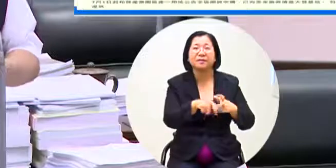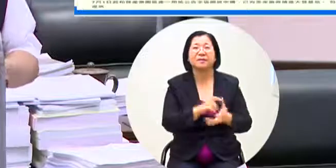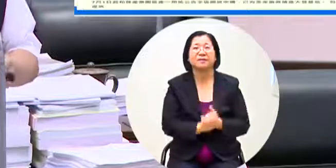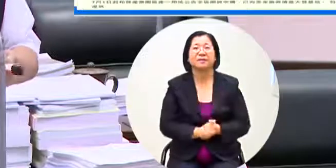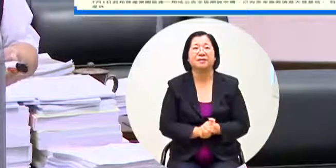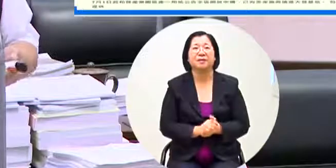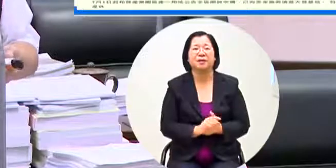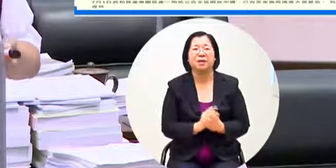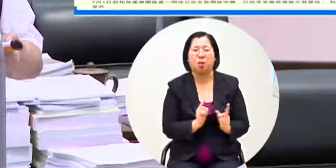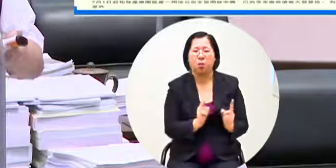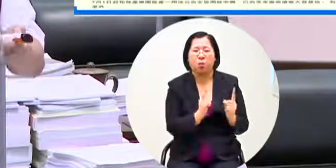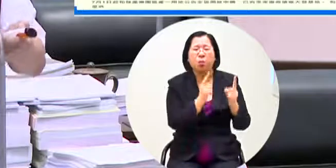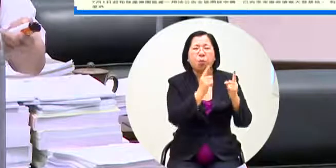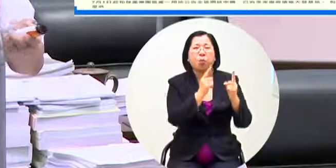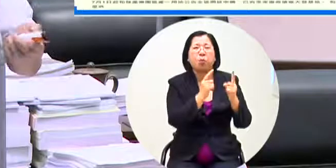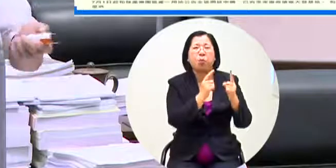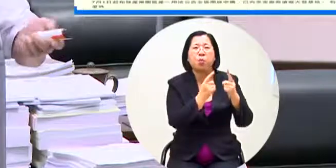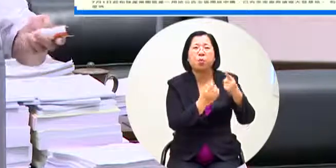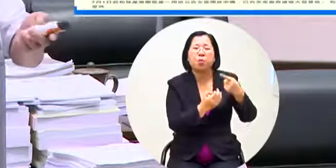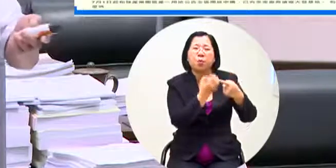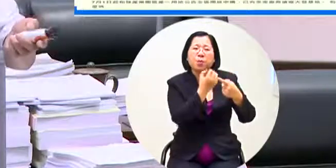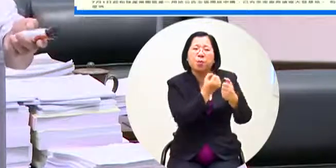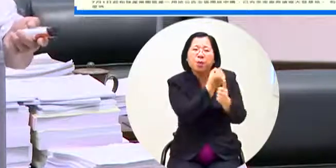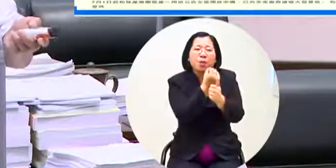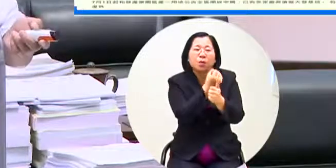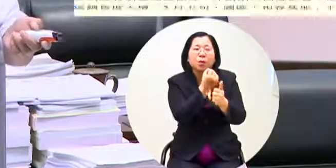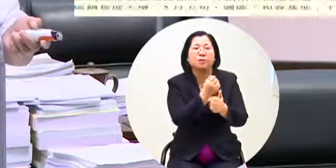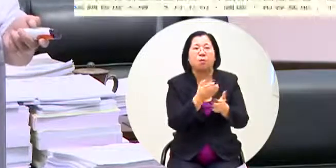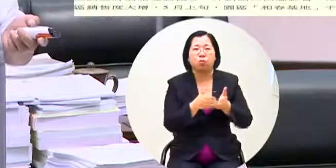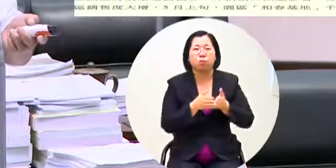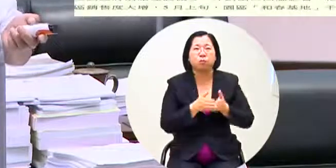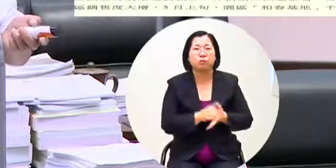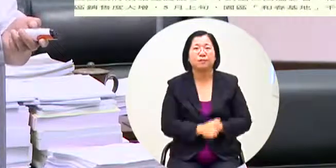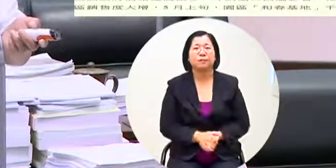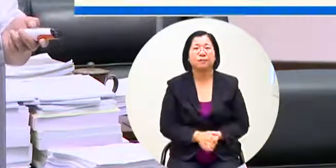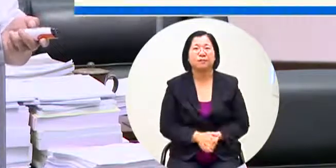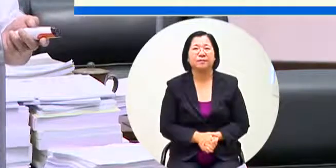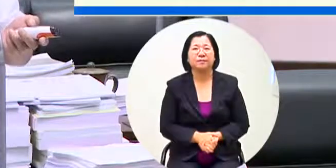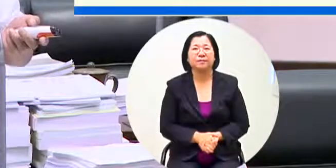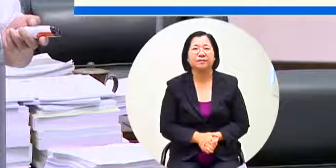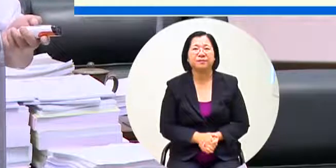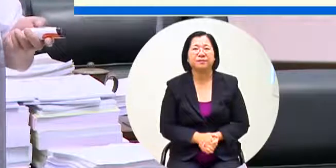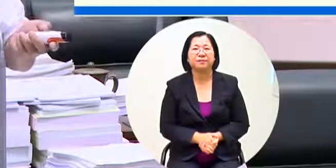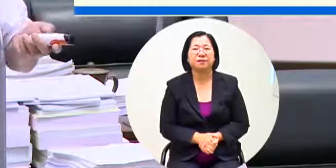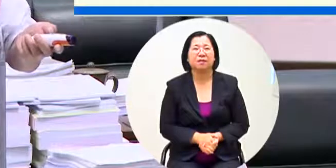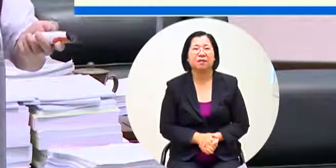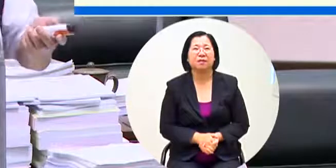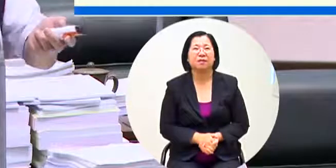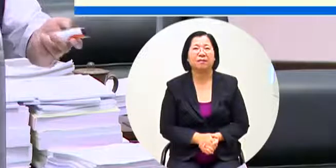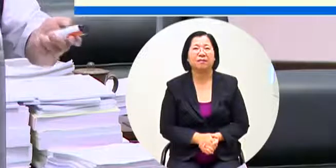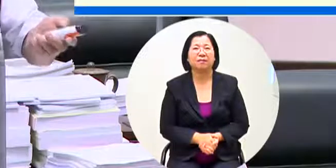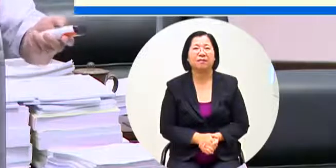咱来稍控制一下啦吼，咱金花局这边是不是爱会先控制一下吼？另外就是讲，